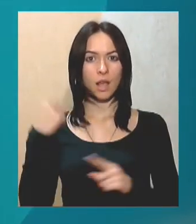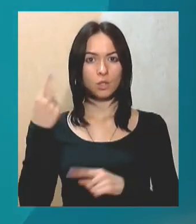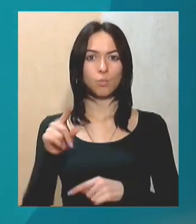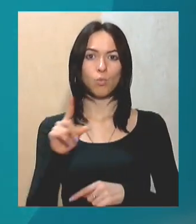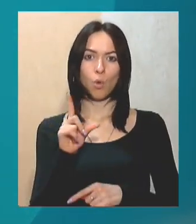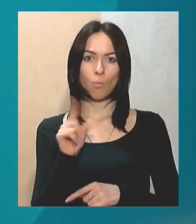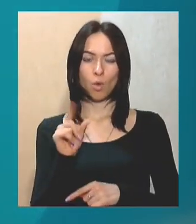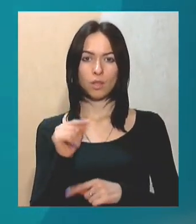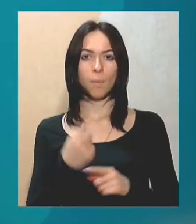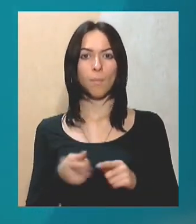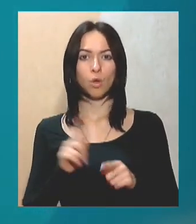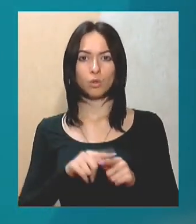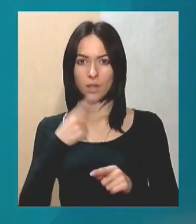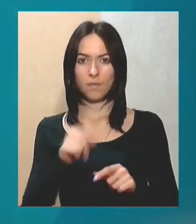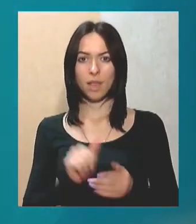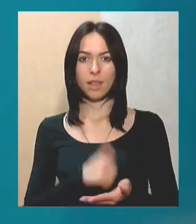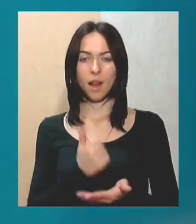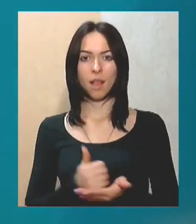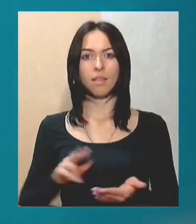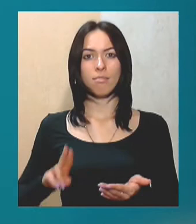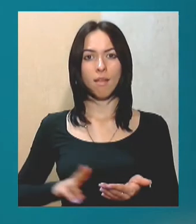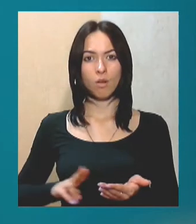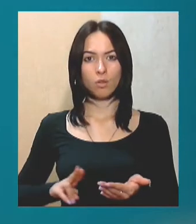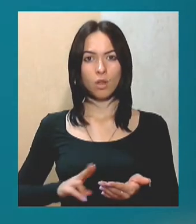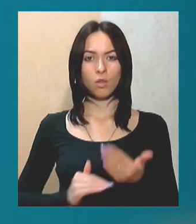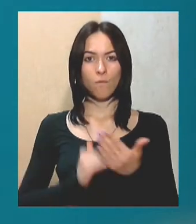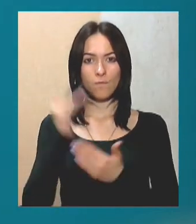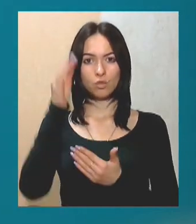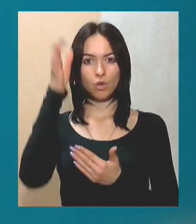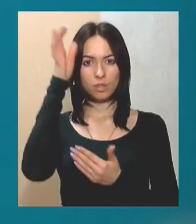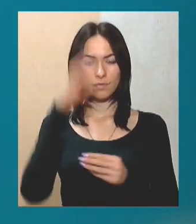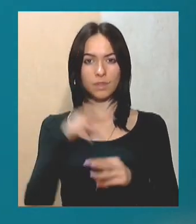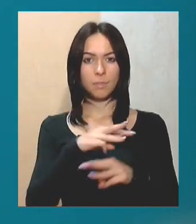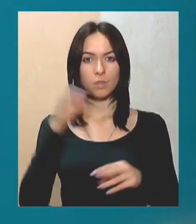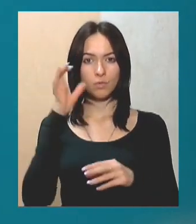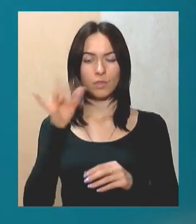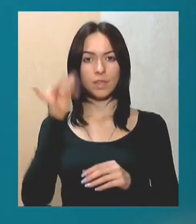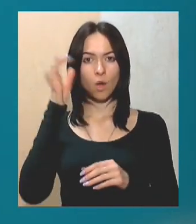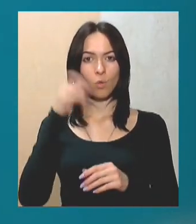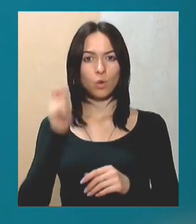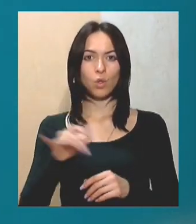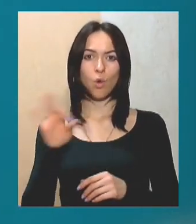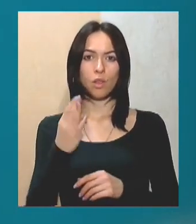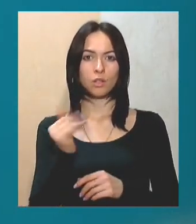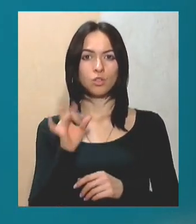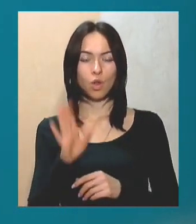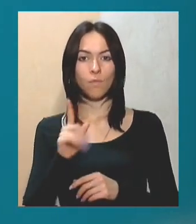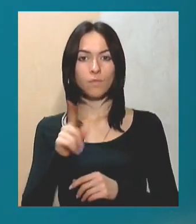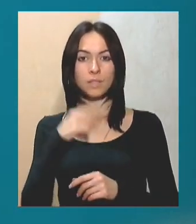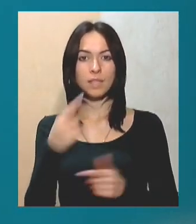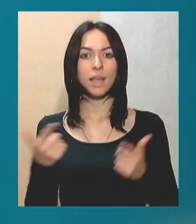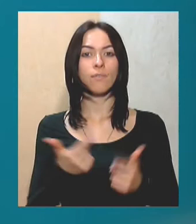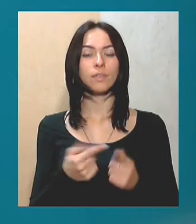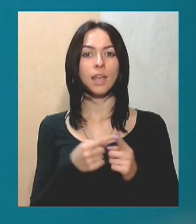понеділка. Про це заявив генеральний директор Директорату вищої освіти Міністерства освіти і науки України Олег Шаров. Сказав, де саме